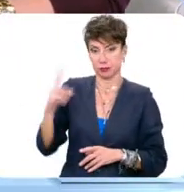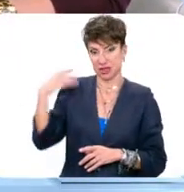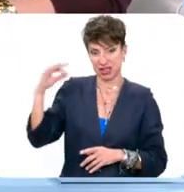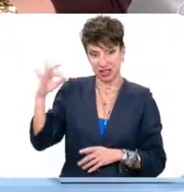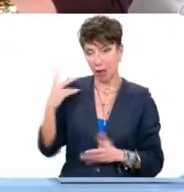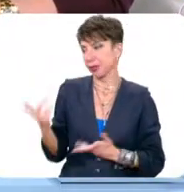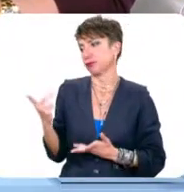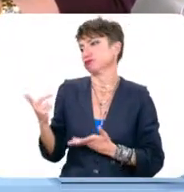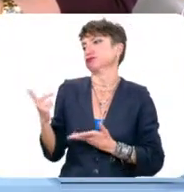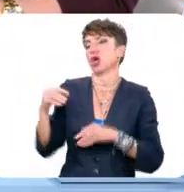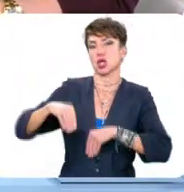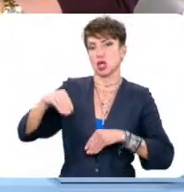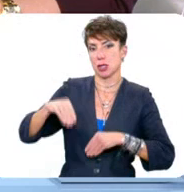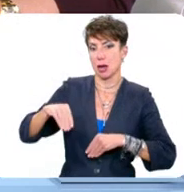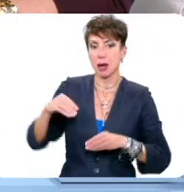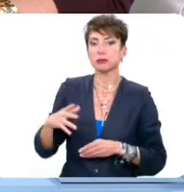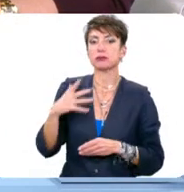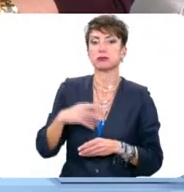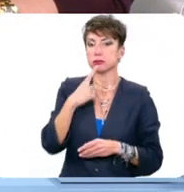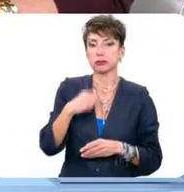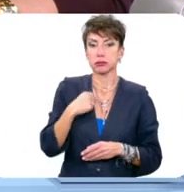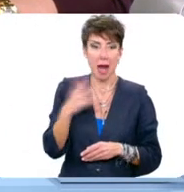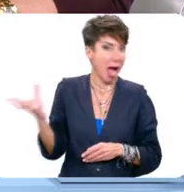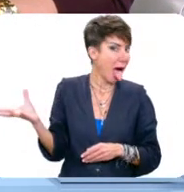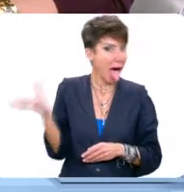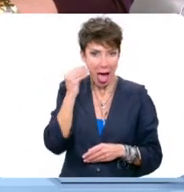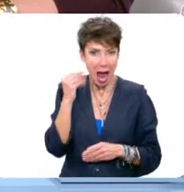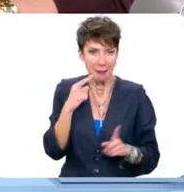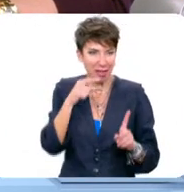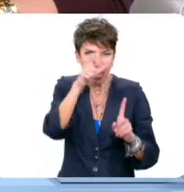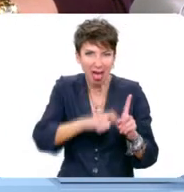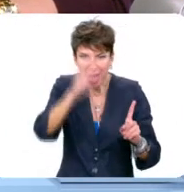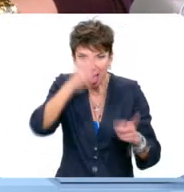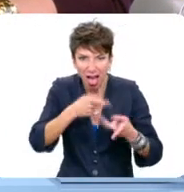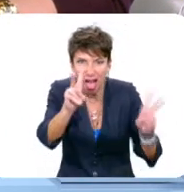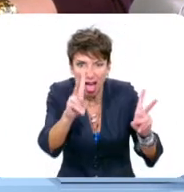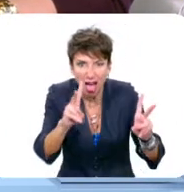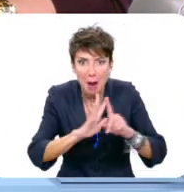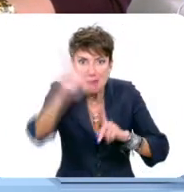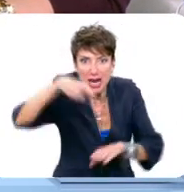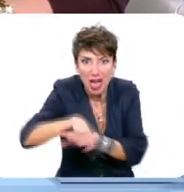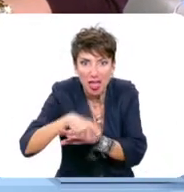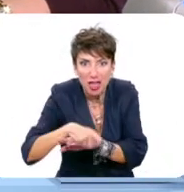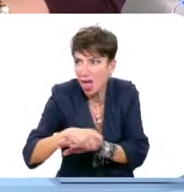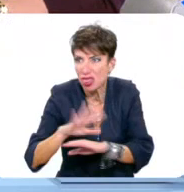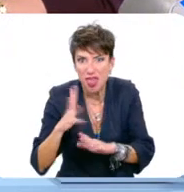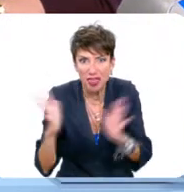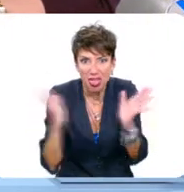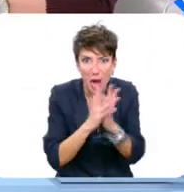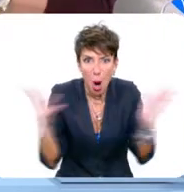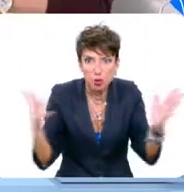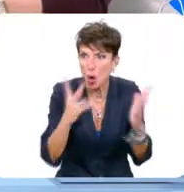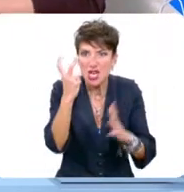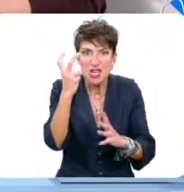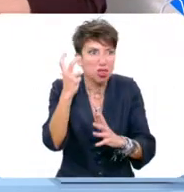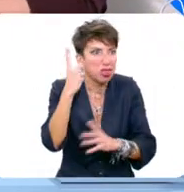οικογενειακή φίλη. Θέλω να σας πω πως στο άκουσμα της είδησης ότι θα αφαιθεί ελεύθερος ο αστυνομικός από την Ρένα νωρίτερα, η κυρία Τασία που έχω δίπλα